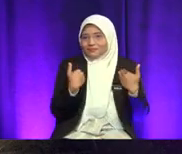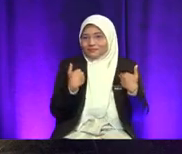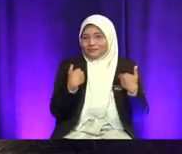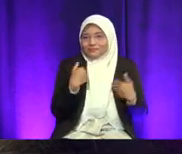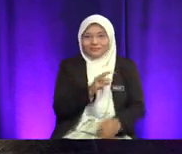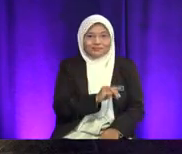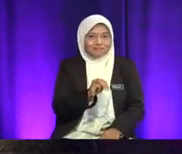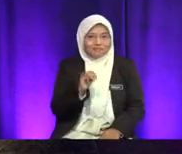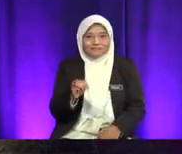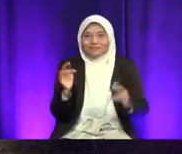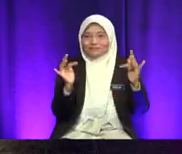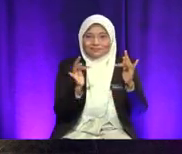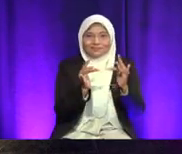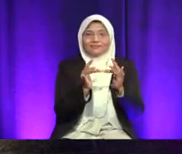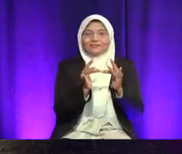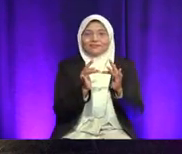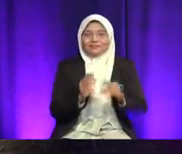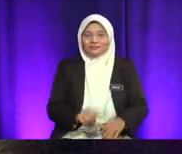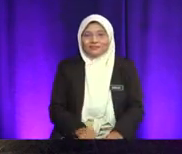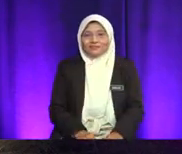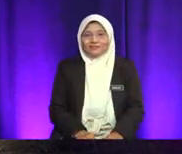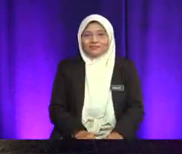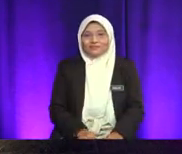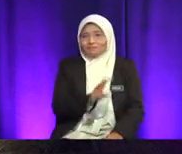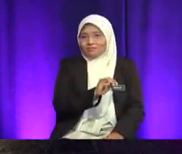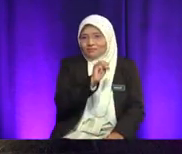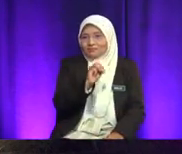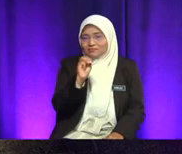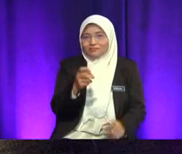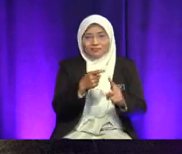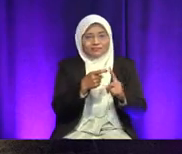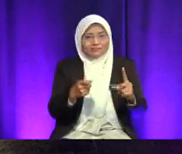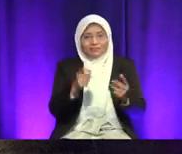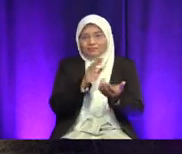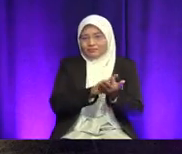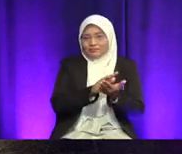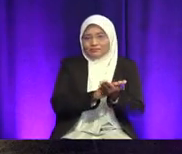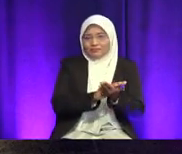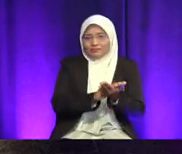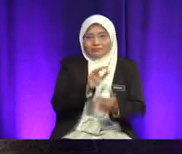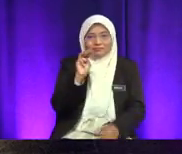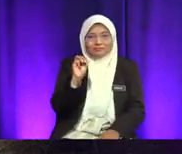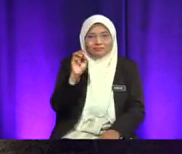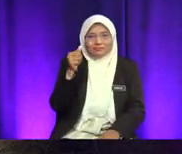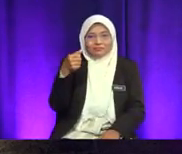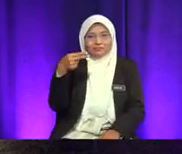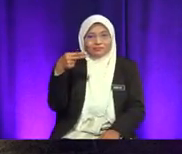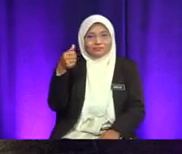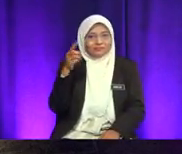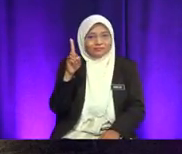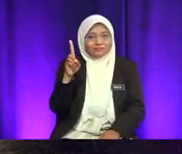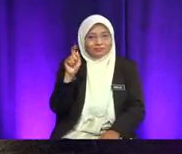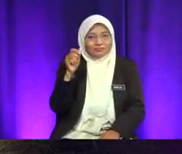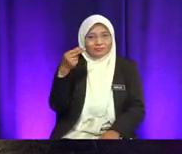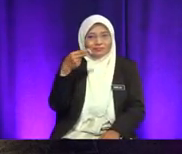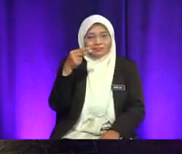betul jago murid-muridnya dari sekolah Maha tahfidzah